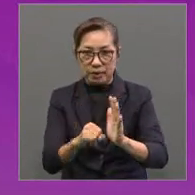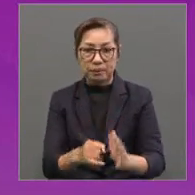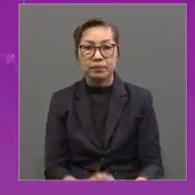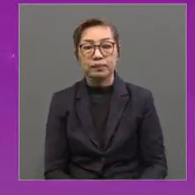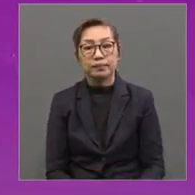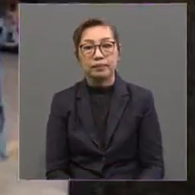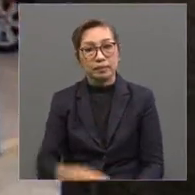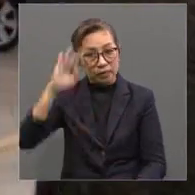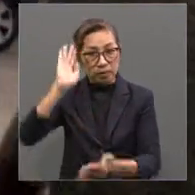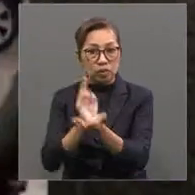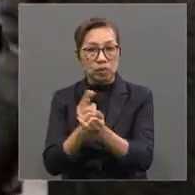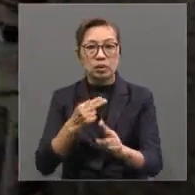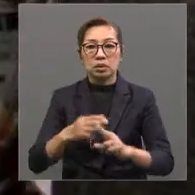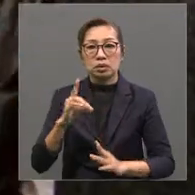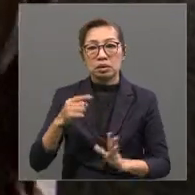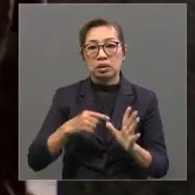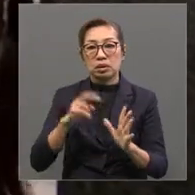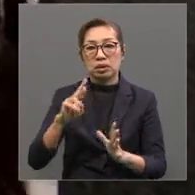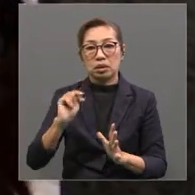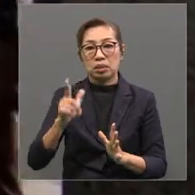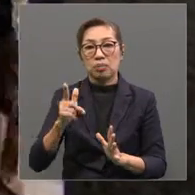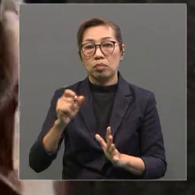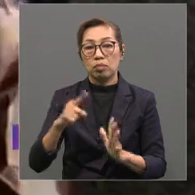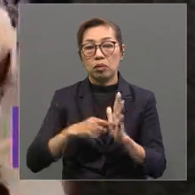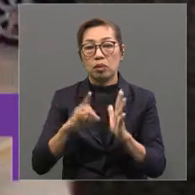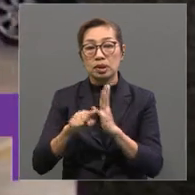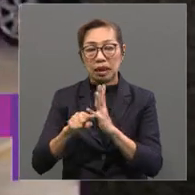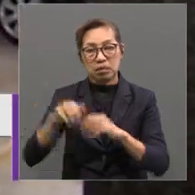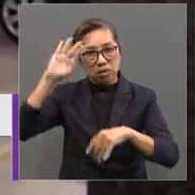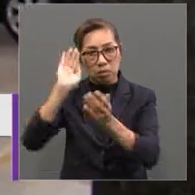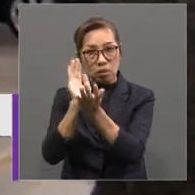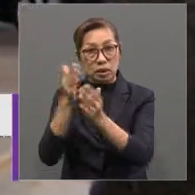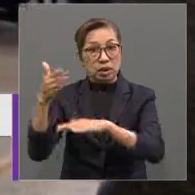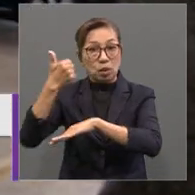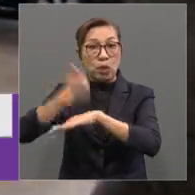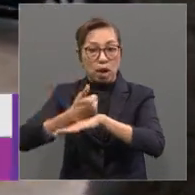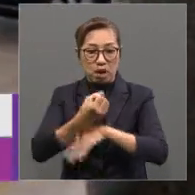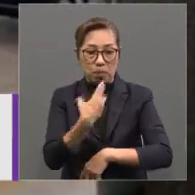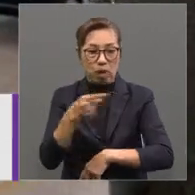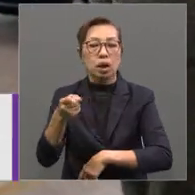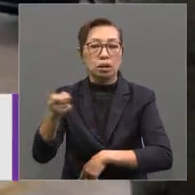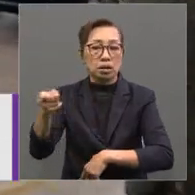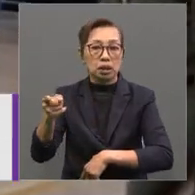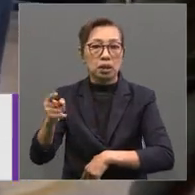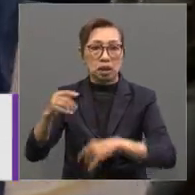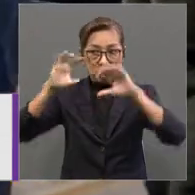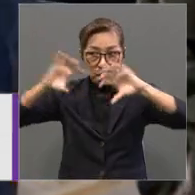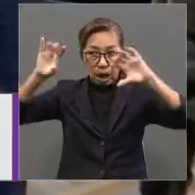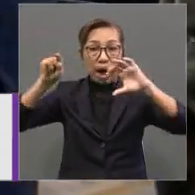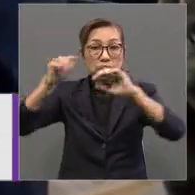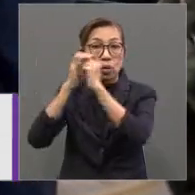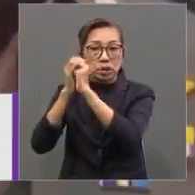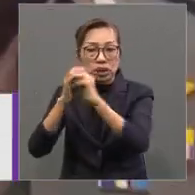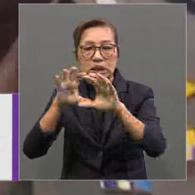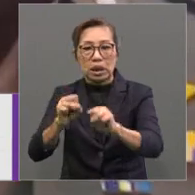ทางพลตำรวจเอกดำรงศักดิ์กิติประภัทรผู้บัญชาการตำรวจแห่งชาตินะครับก็ยืนยันว่าทางการจีนสามารถจับกุมนายโจเผิงเฟยอ